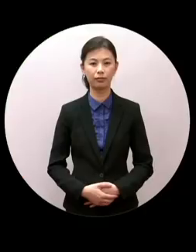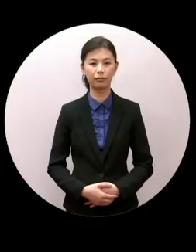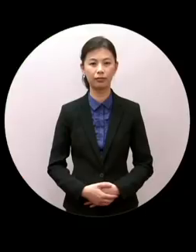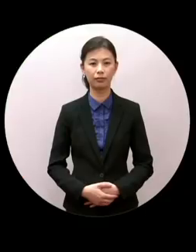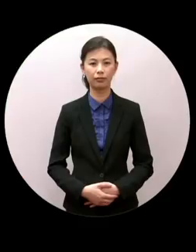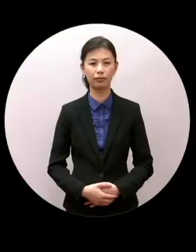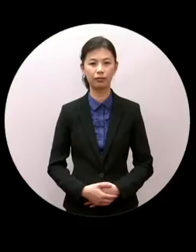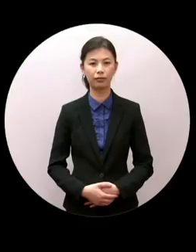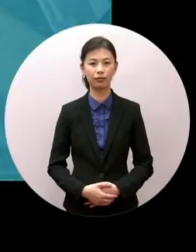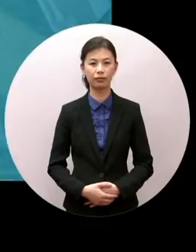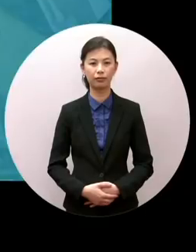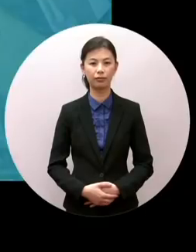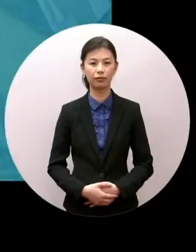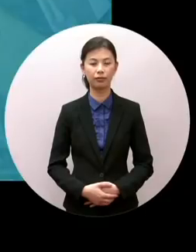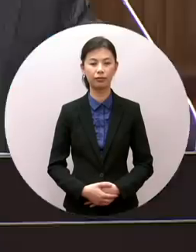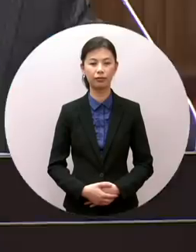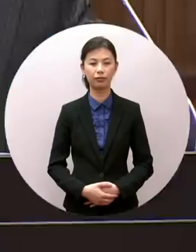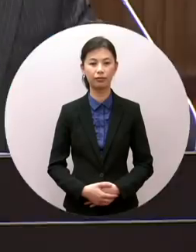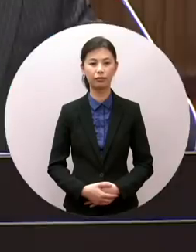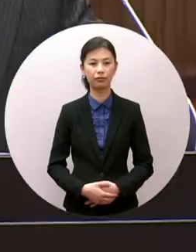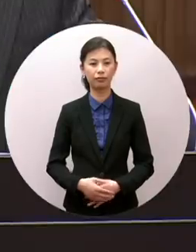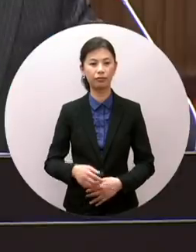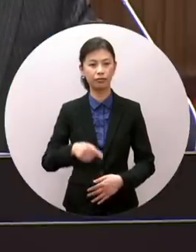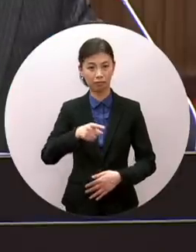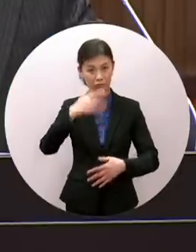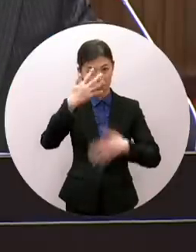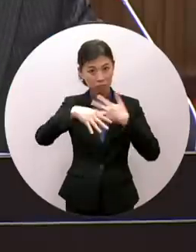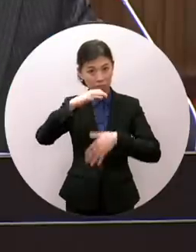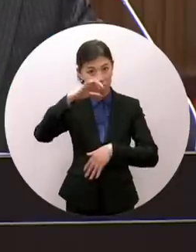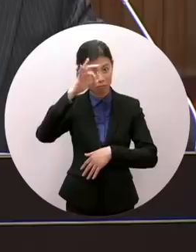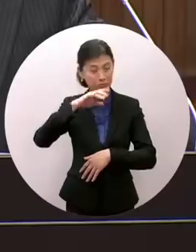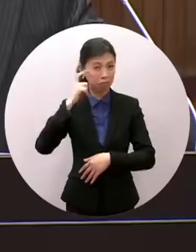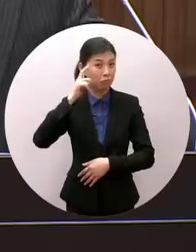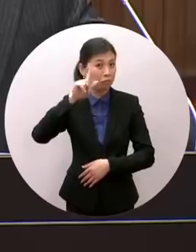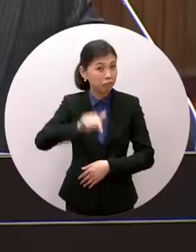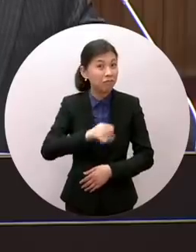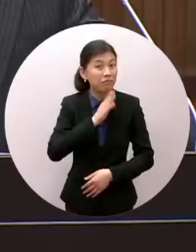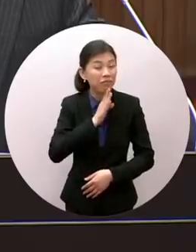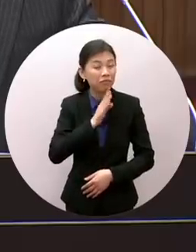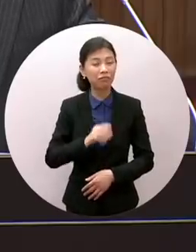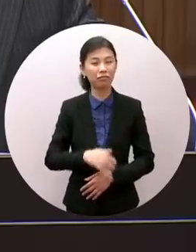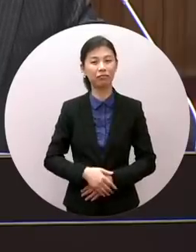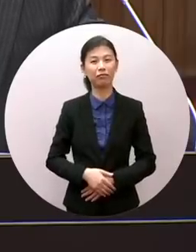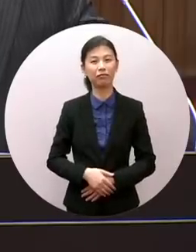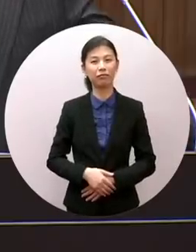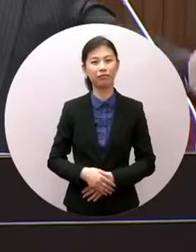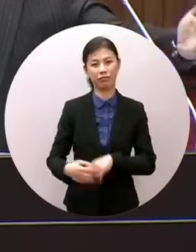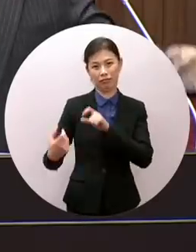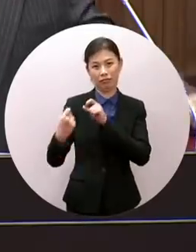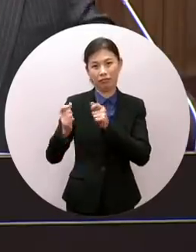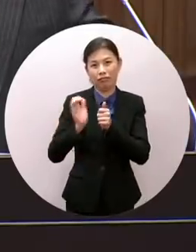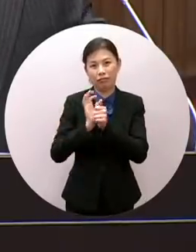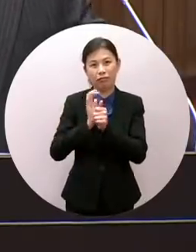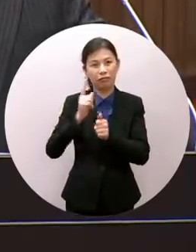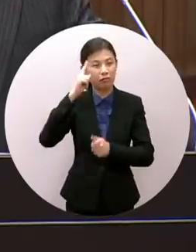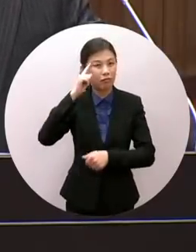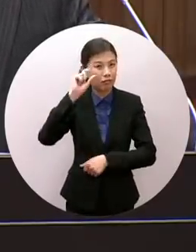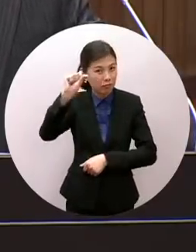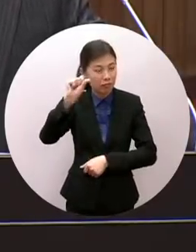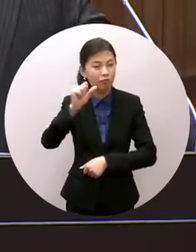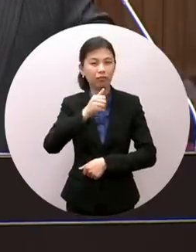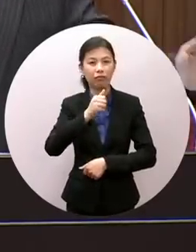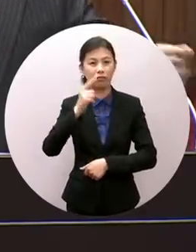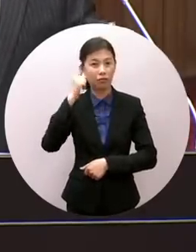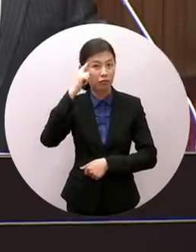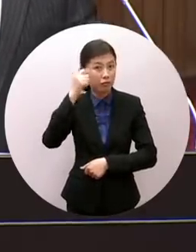到。 院长，这个影片有没有很熟悉？ 有。 这个就是你最近推出的50天能干什么的影片嘛？